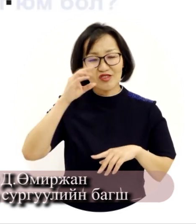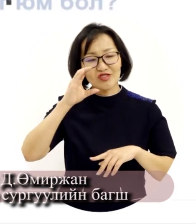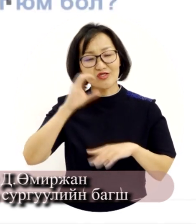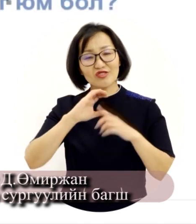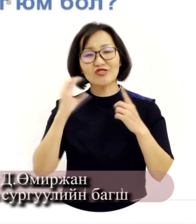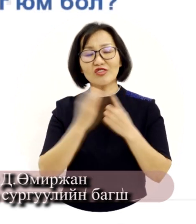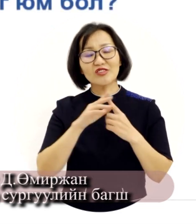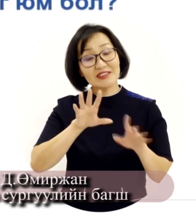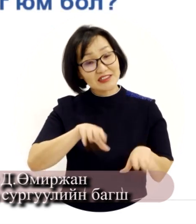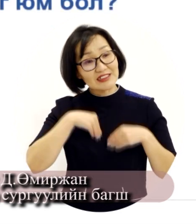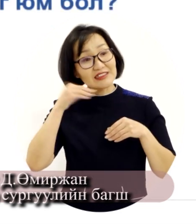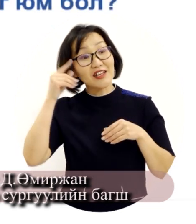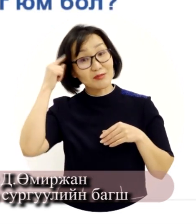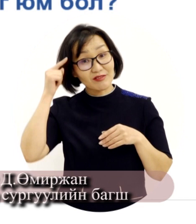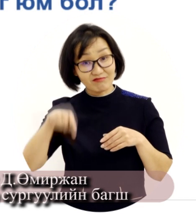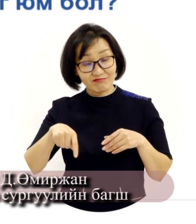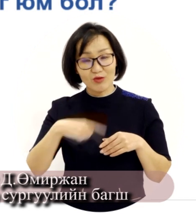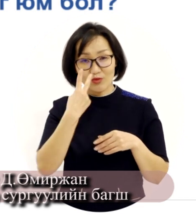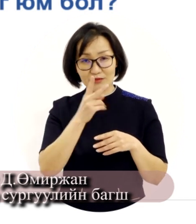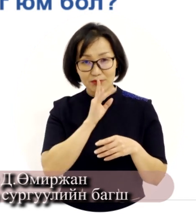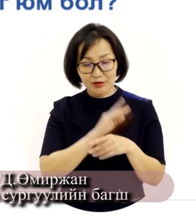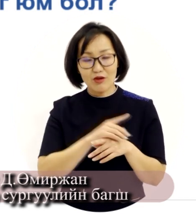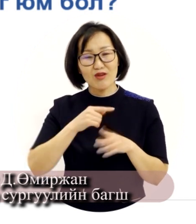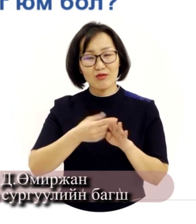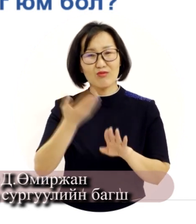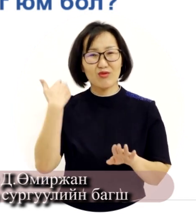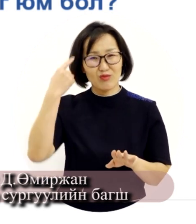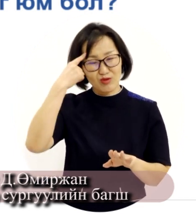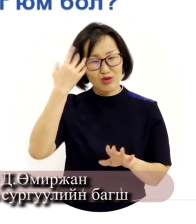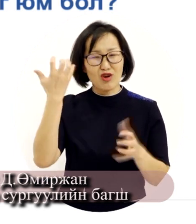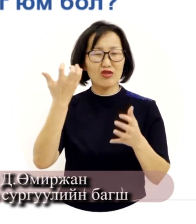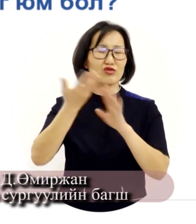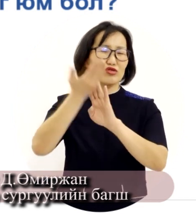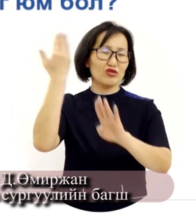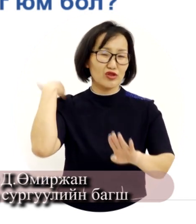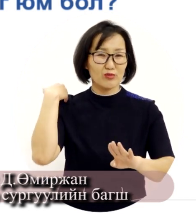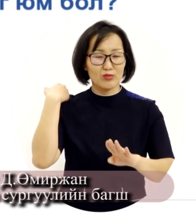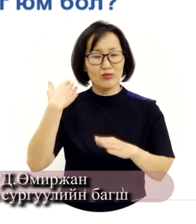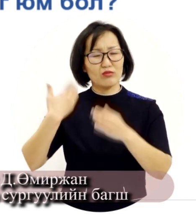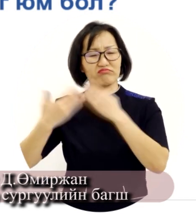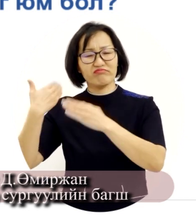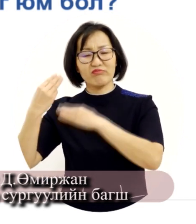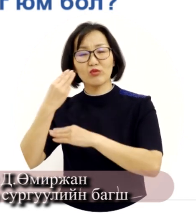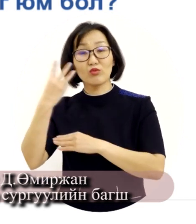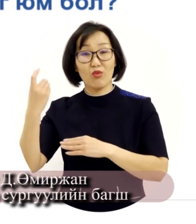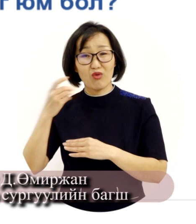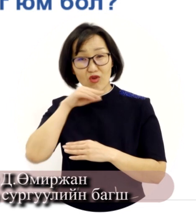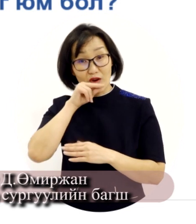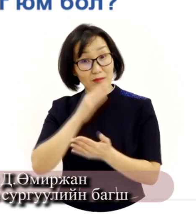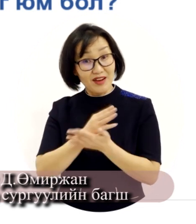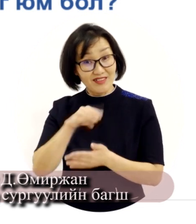әңгімеміз моңғол мемлекеті, моңғолдардың көптеген мыңдаған жылғы тарихы бар екенін сендер жақсы білесіңдер.